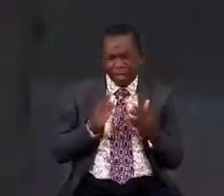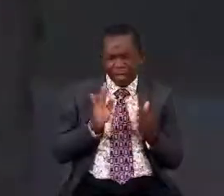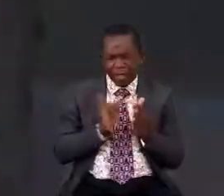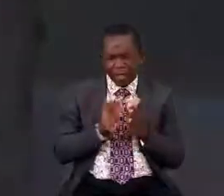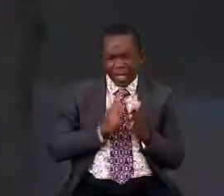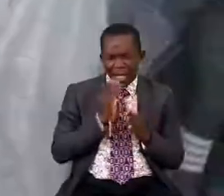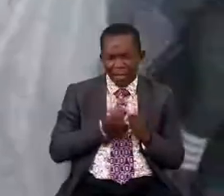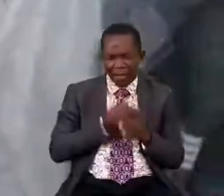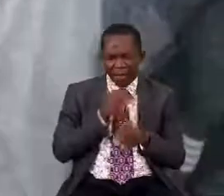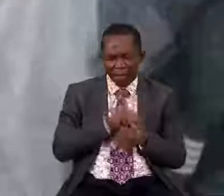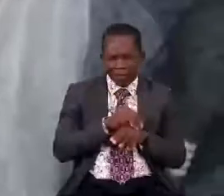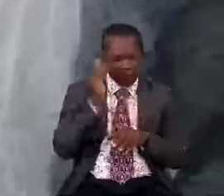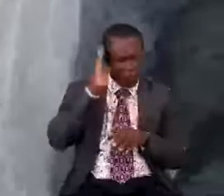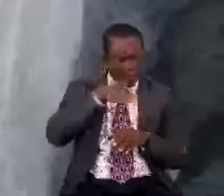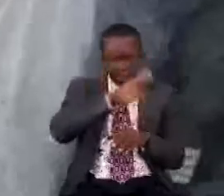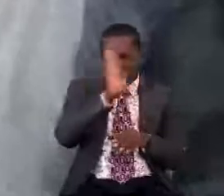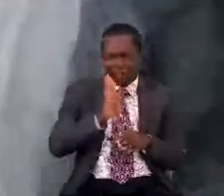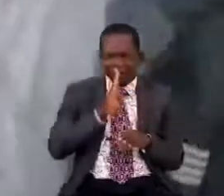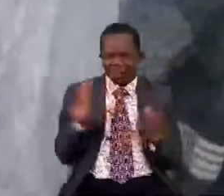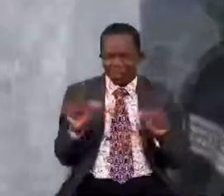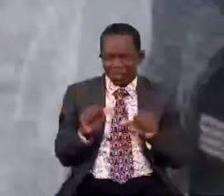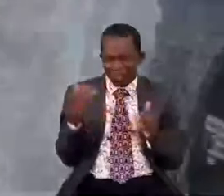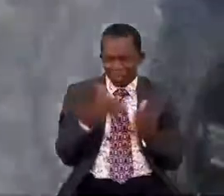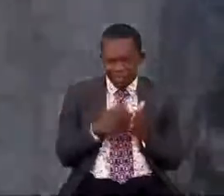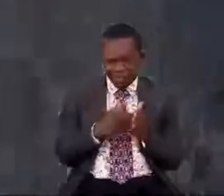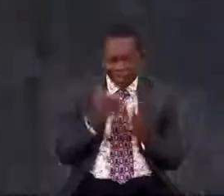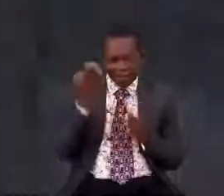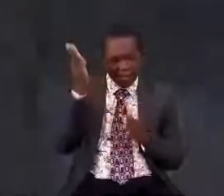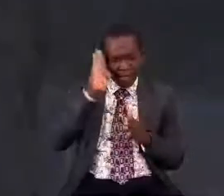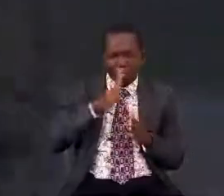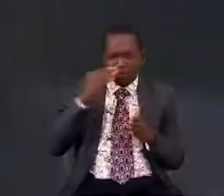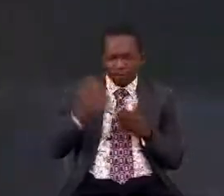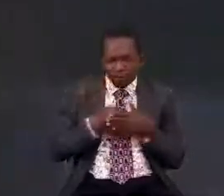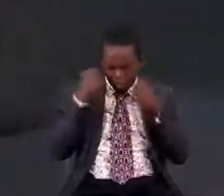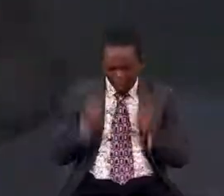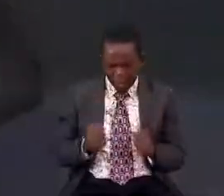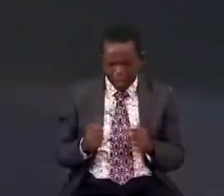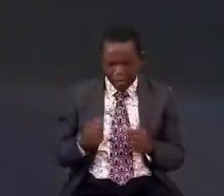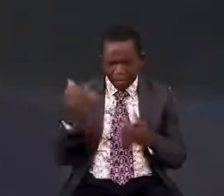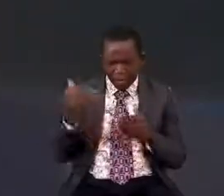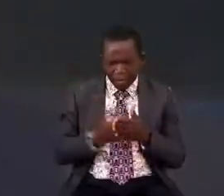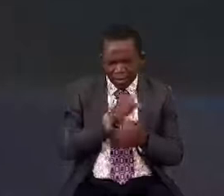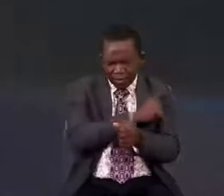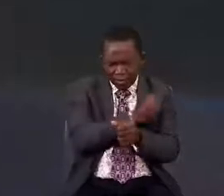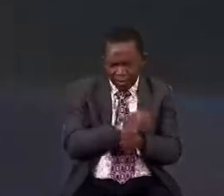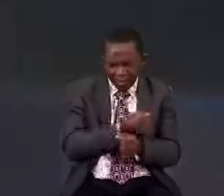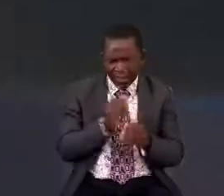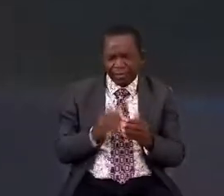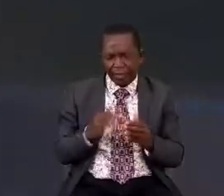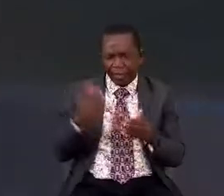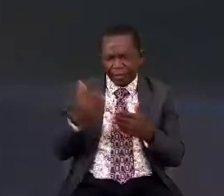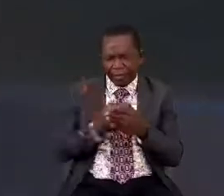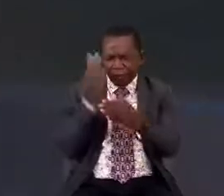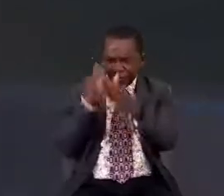nouvelles puissances, une nouvelle force, une nouvelle vision, et un nouvel enthousiasme et un